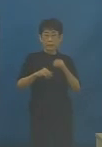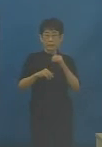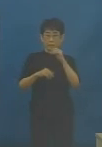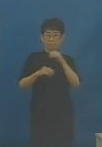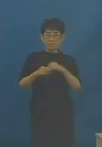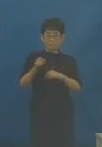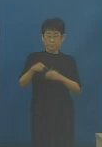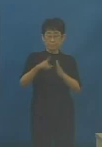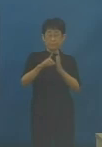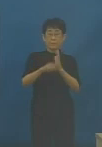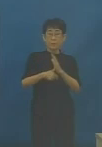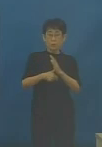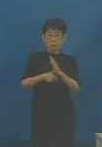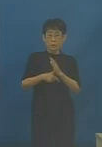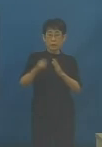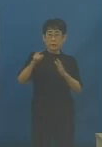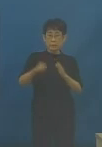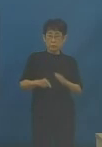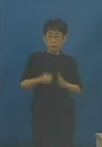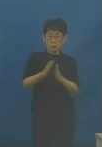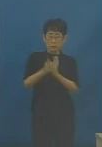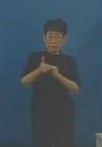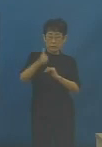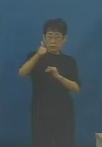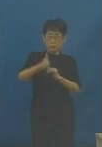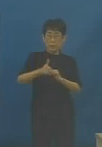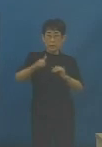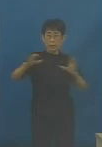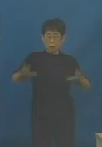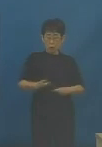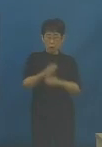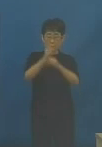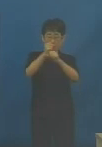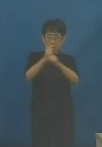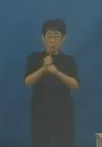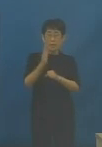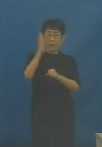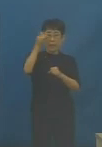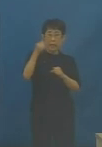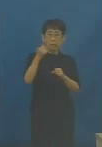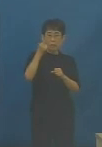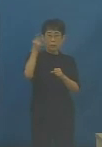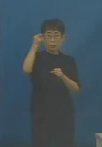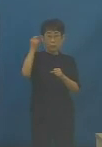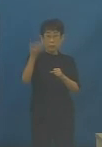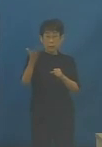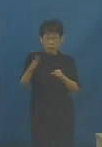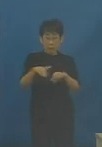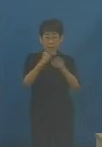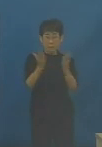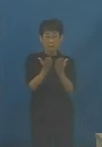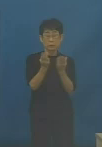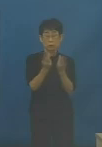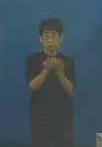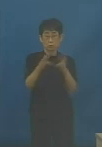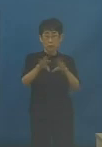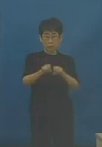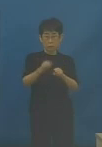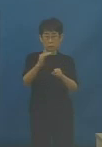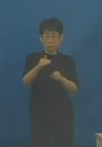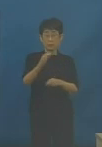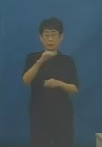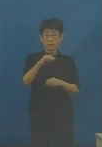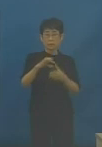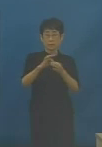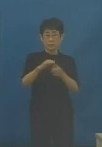と長として取りまとめる難しさみたいなものっていうのは感じられましたでしょう、今回のその全数把握について。 今回も、